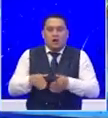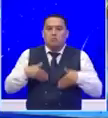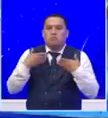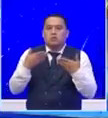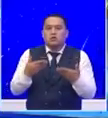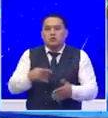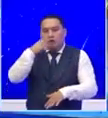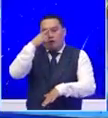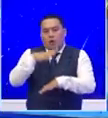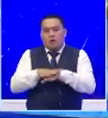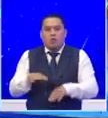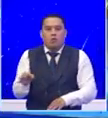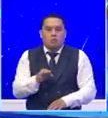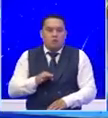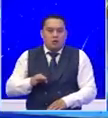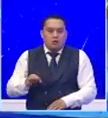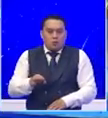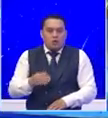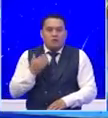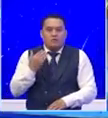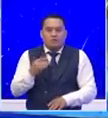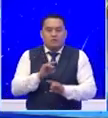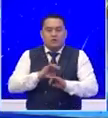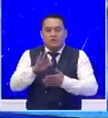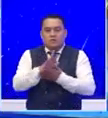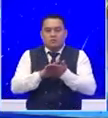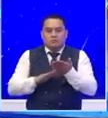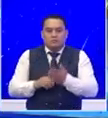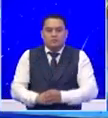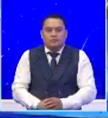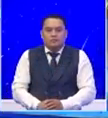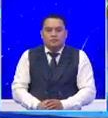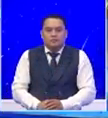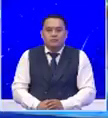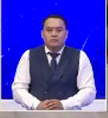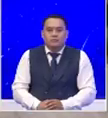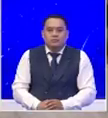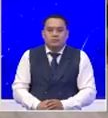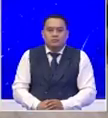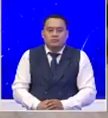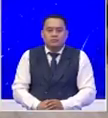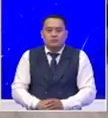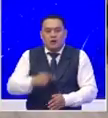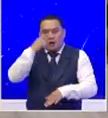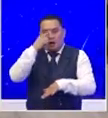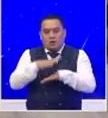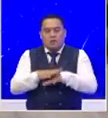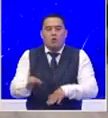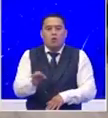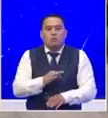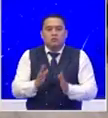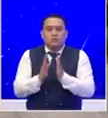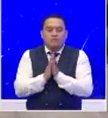обратились непосредственно к акиму Алматинской области Аманду Кубаталову во время приема граждан. Аким области выслушал